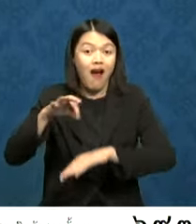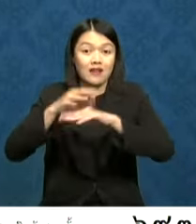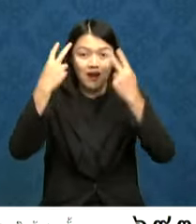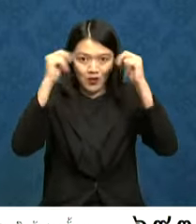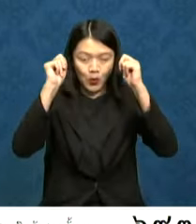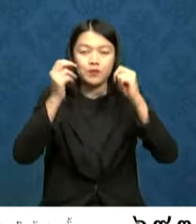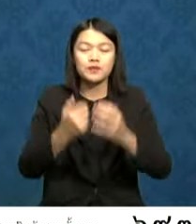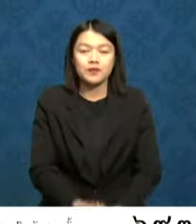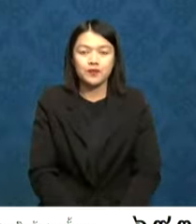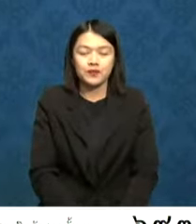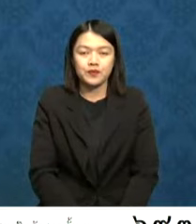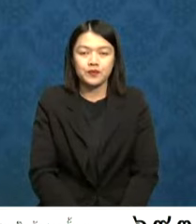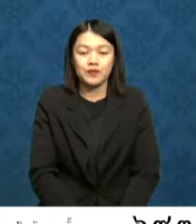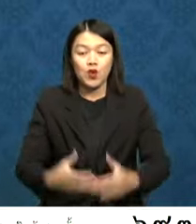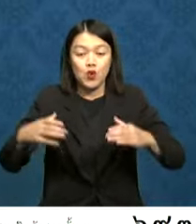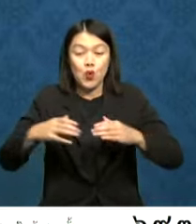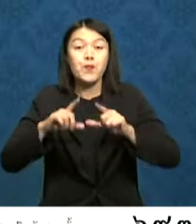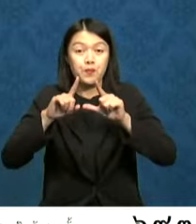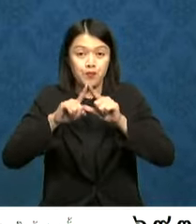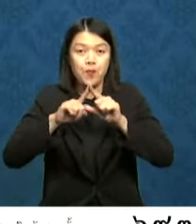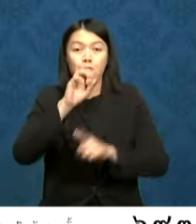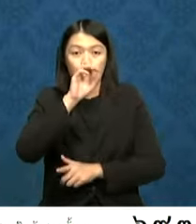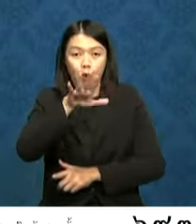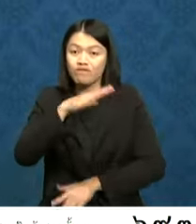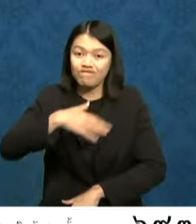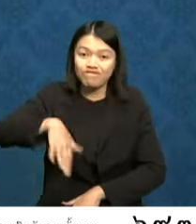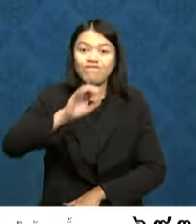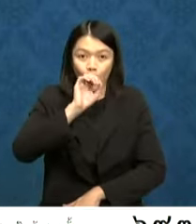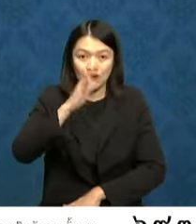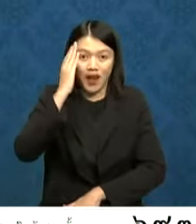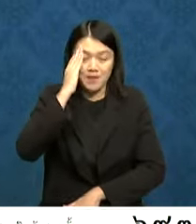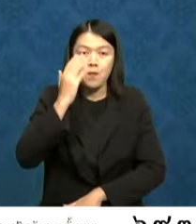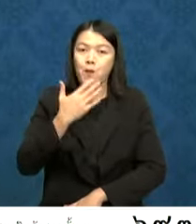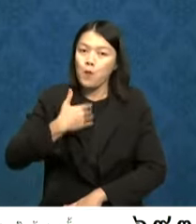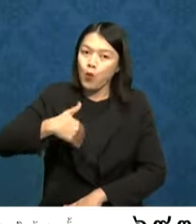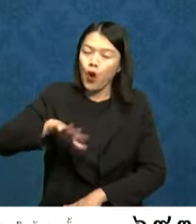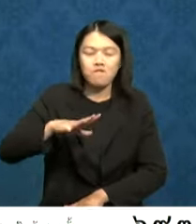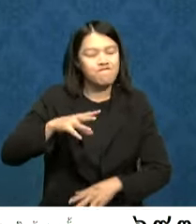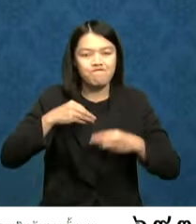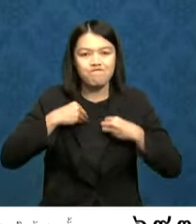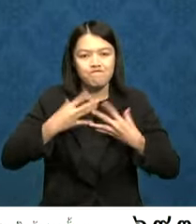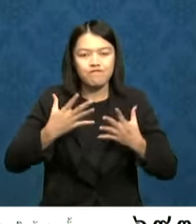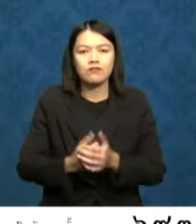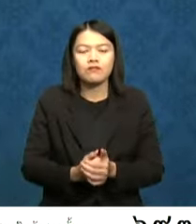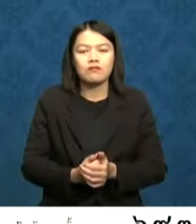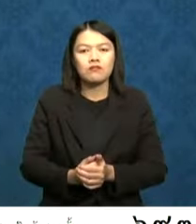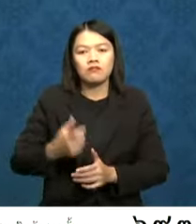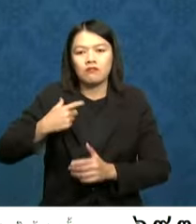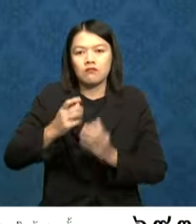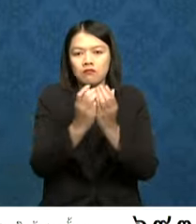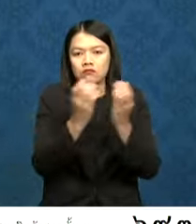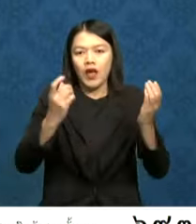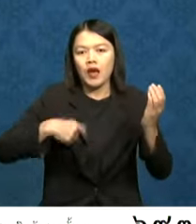รัฐมนตรีและพรรคประชาชนได้ยืนยันต่อทุกท่านว่าพวกเราไม่เห็นด้วยกับคำตัดสินของศาล